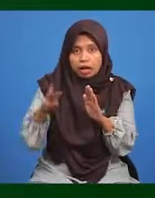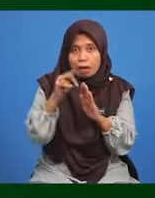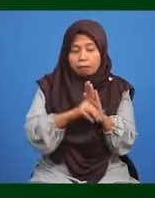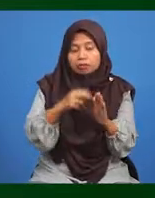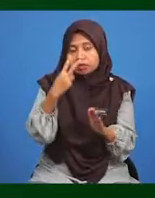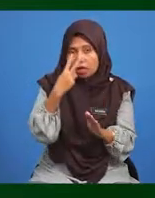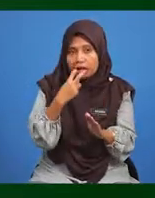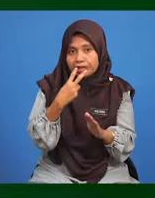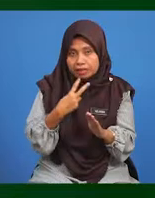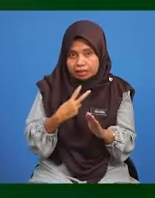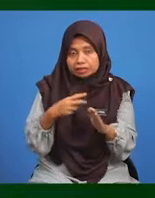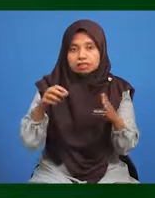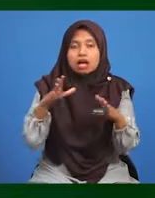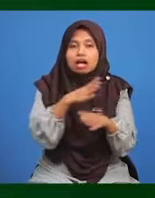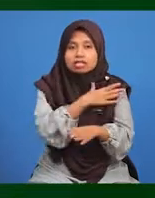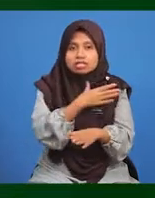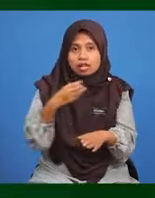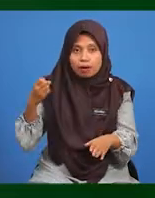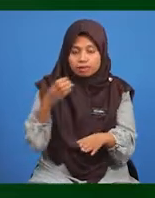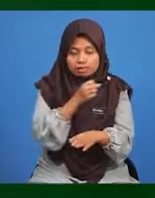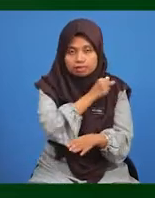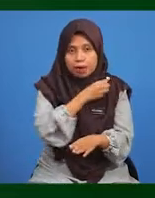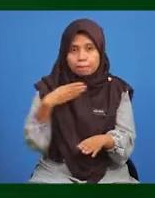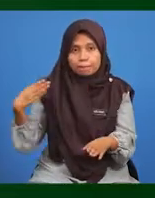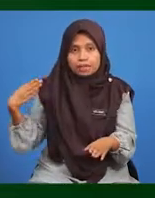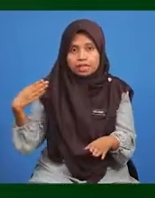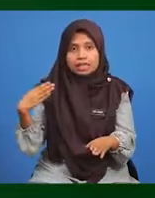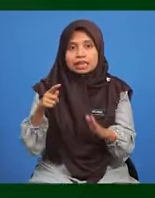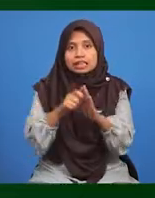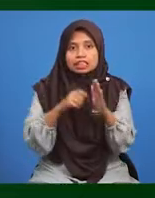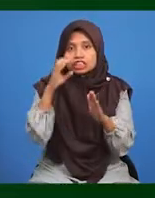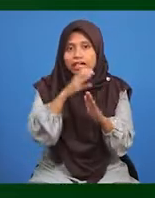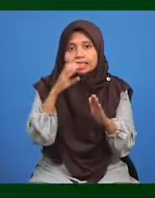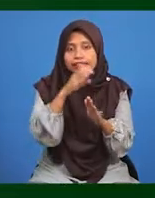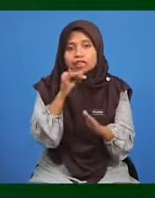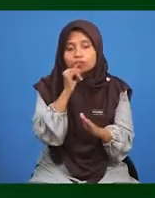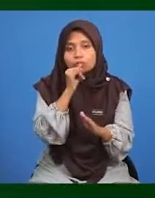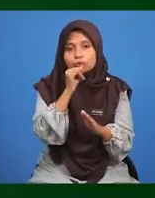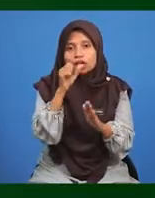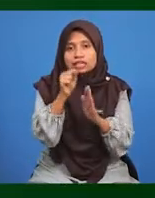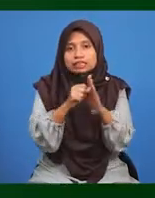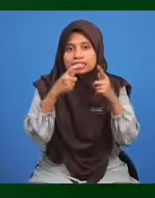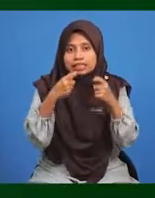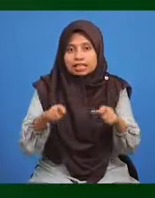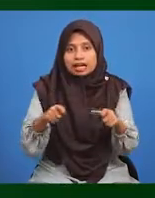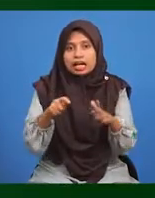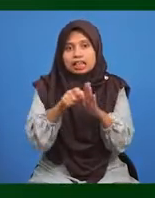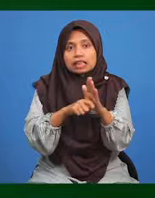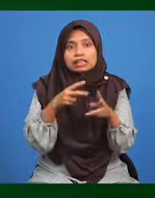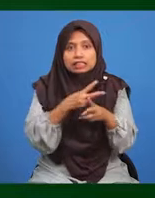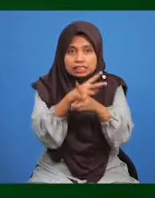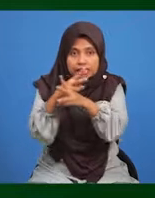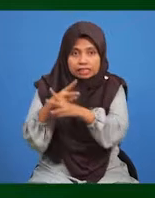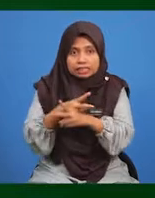adik menangis sambil tercari-cari ibu setelah terjaga